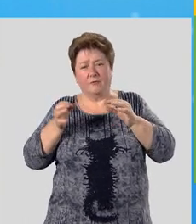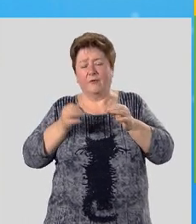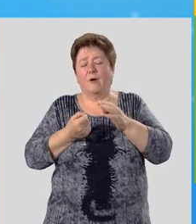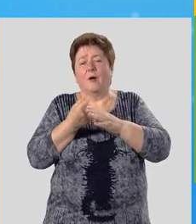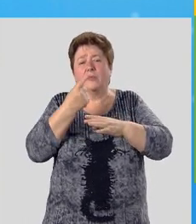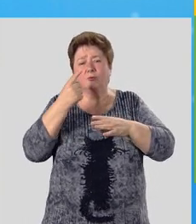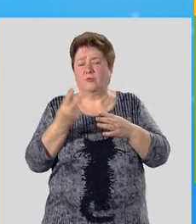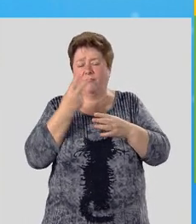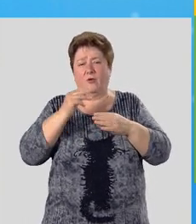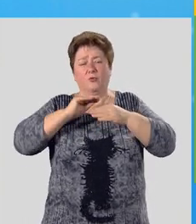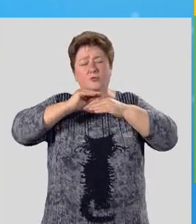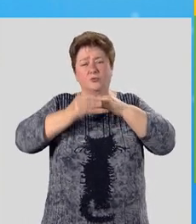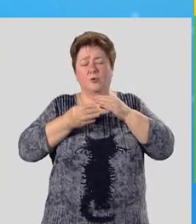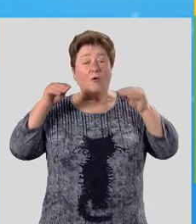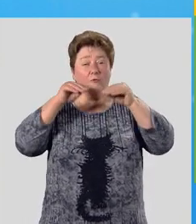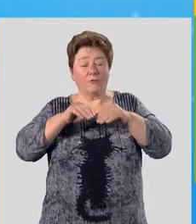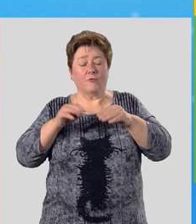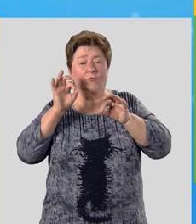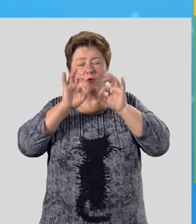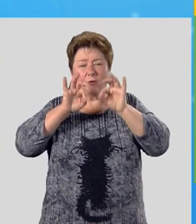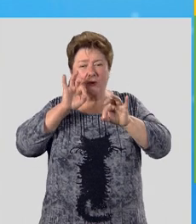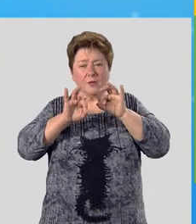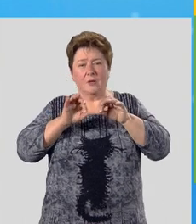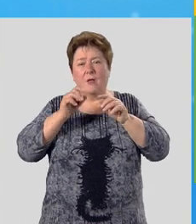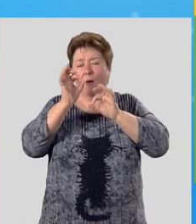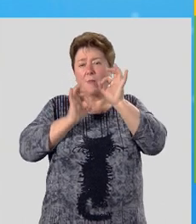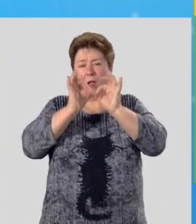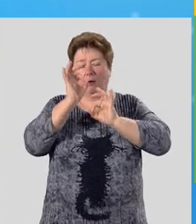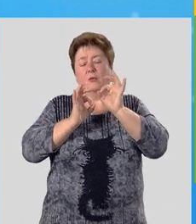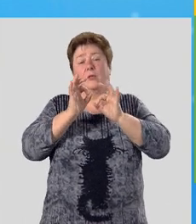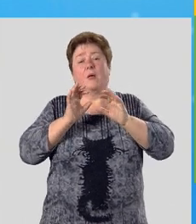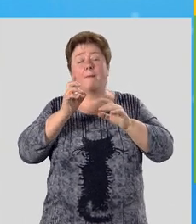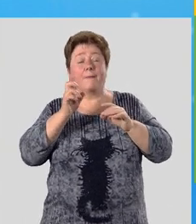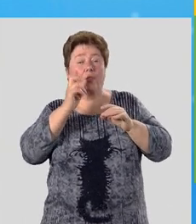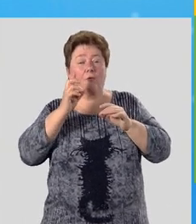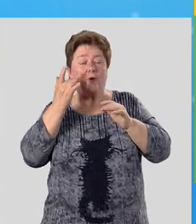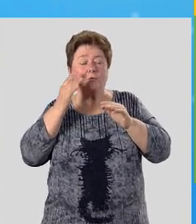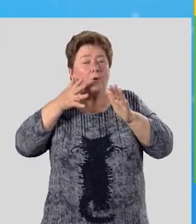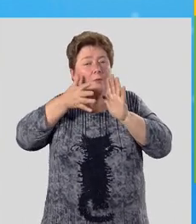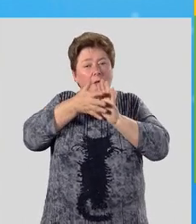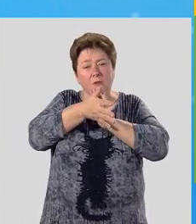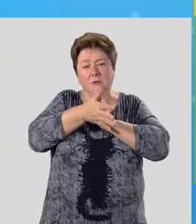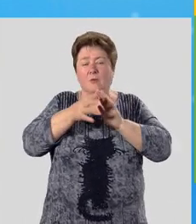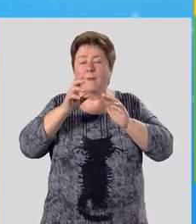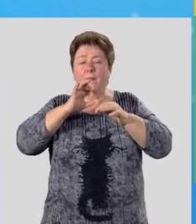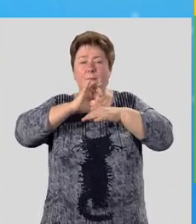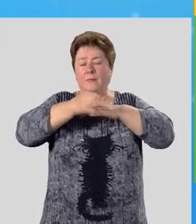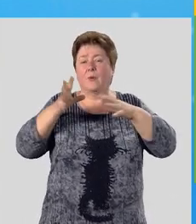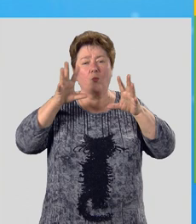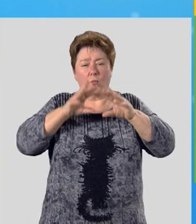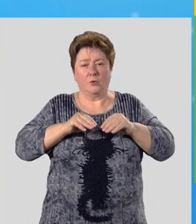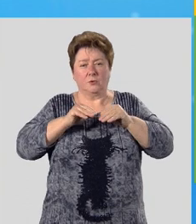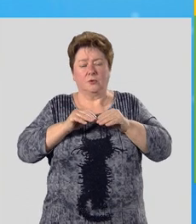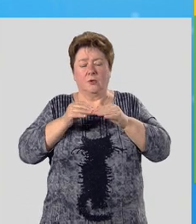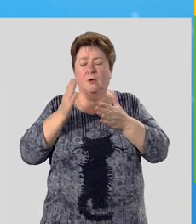образуют двойной слой. В него вкраплены молекулы белков, которые могут пронизывать мембрану